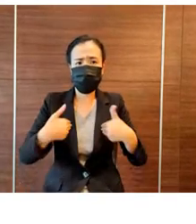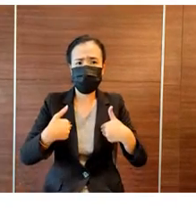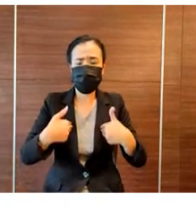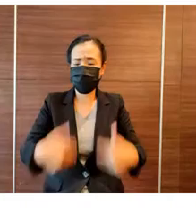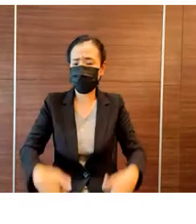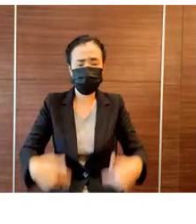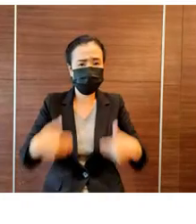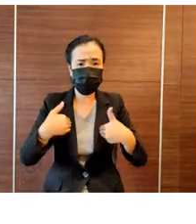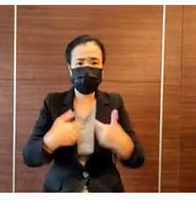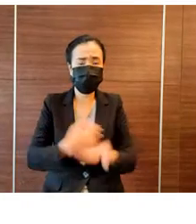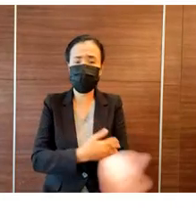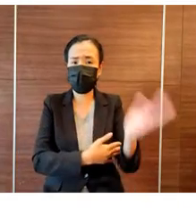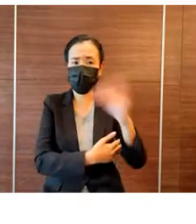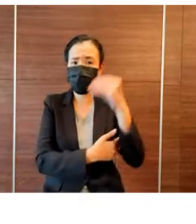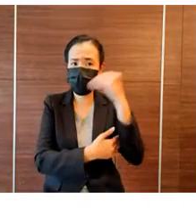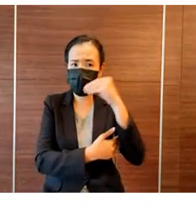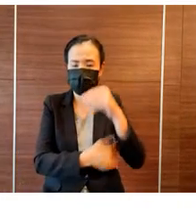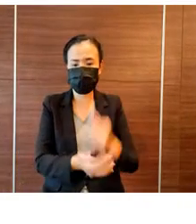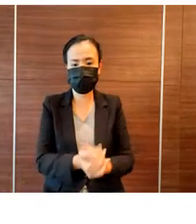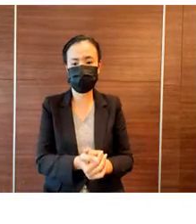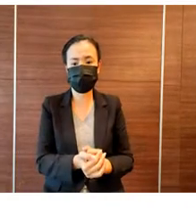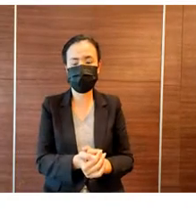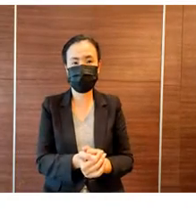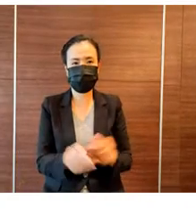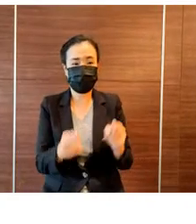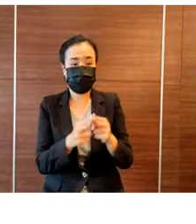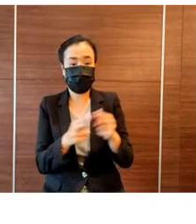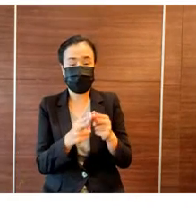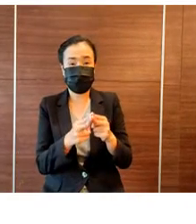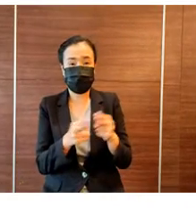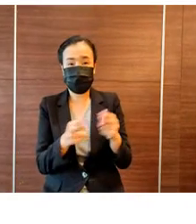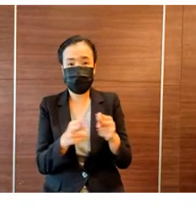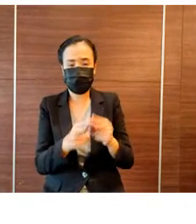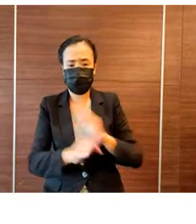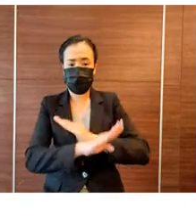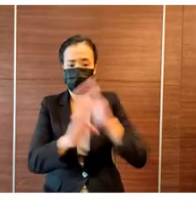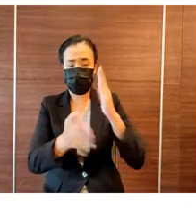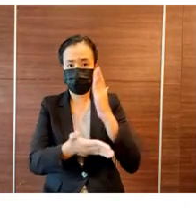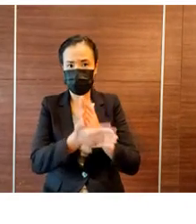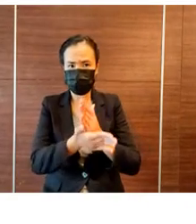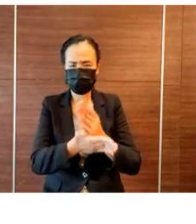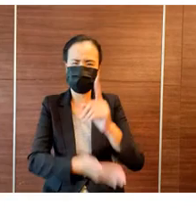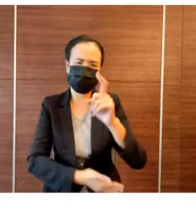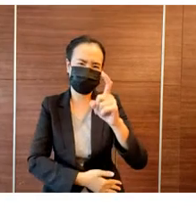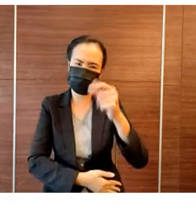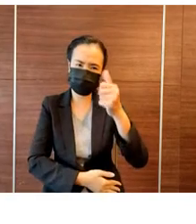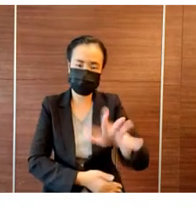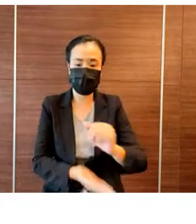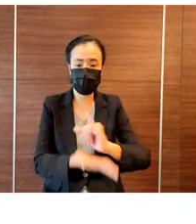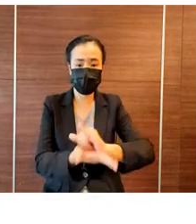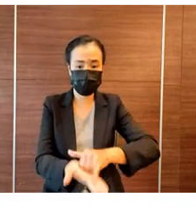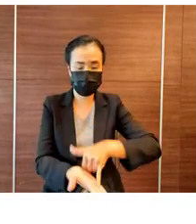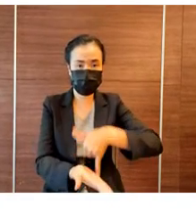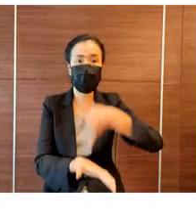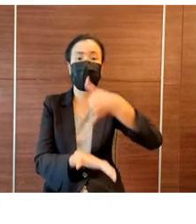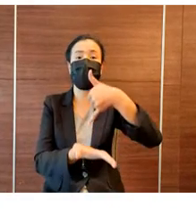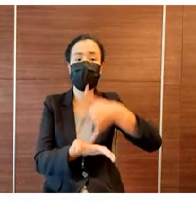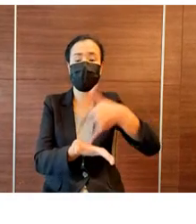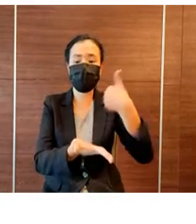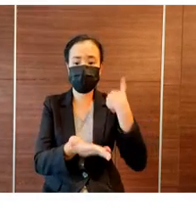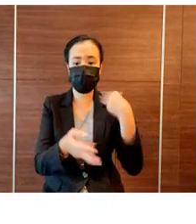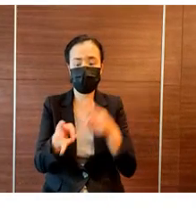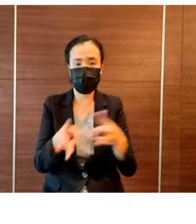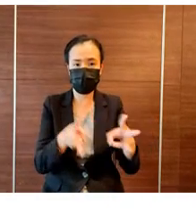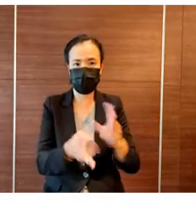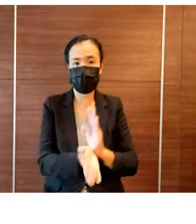รมชาติเพราะฉะนั้นเราจะใช้ตำราว่าตัดตัวกระตุ้นเหมือนที่เคยเรียนมาไม่ได้แล้วเพราะฉะนั้นการบำบัดมันก็เลยต้องมีการ